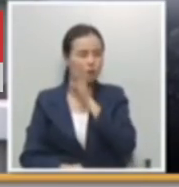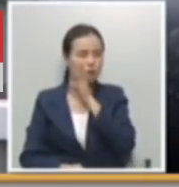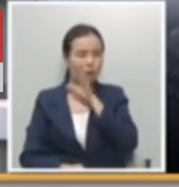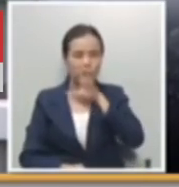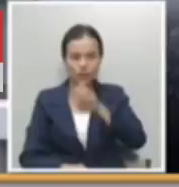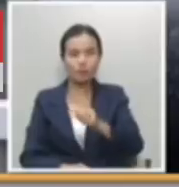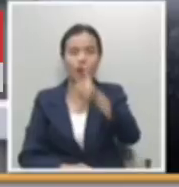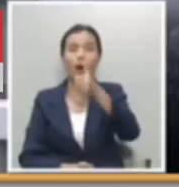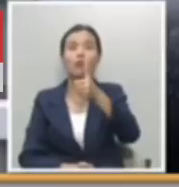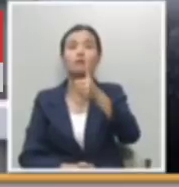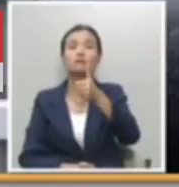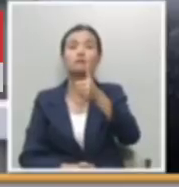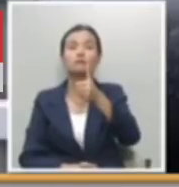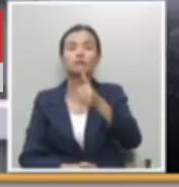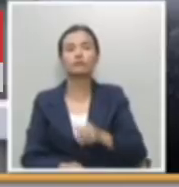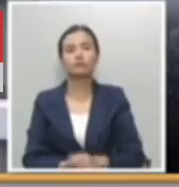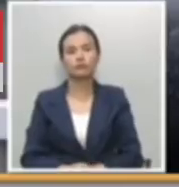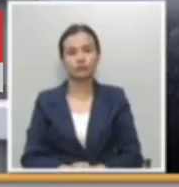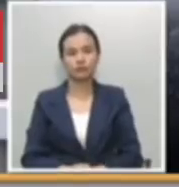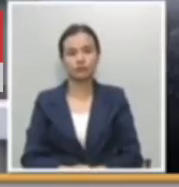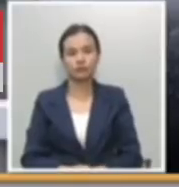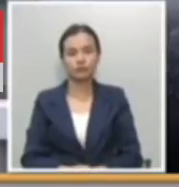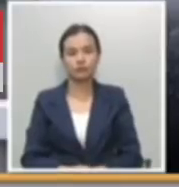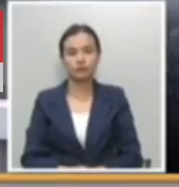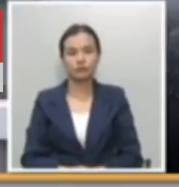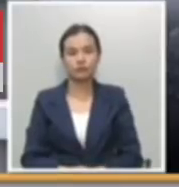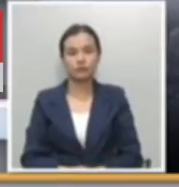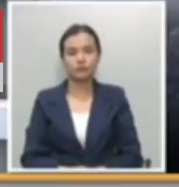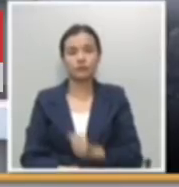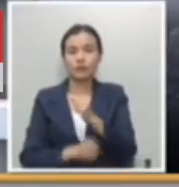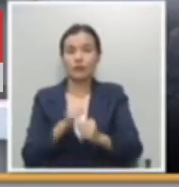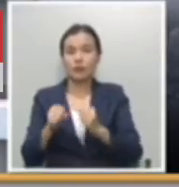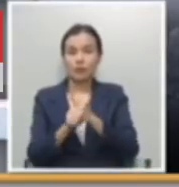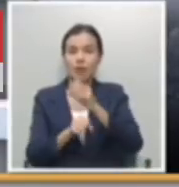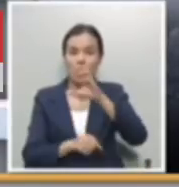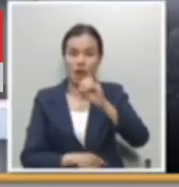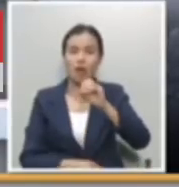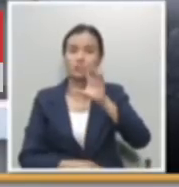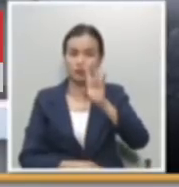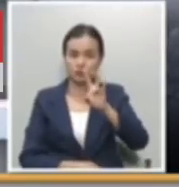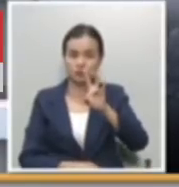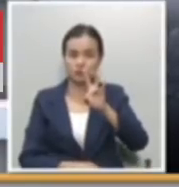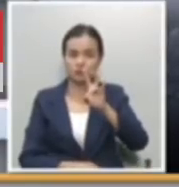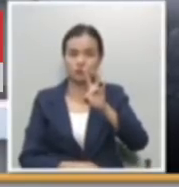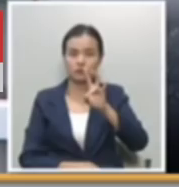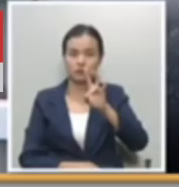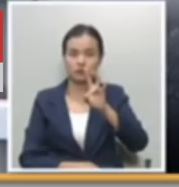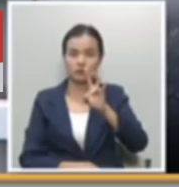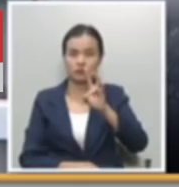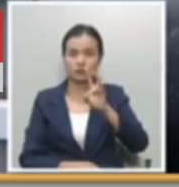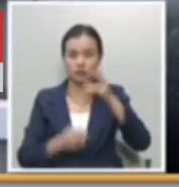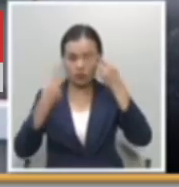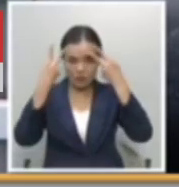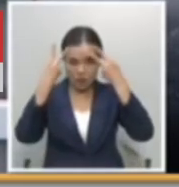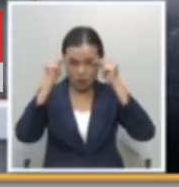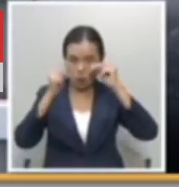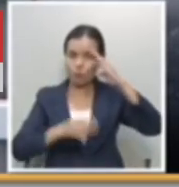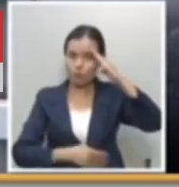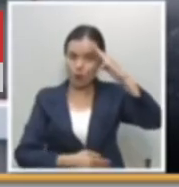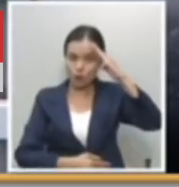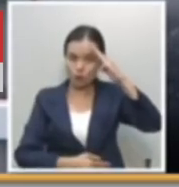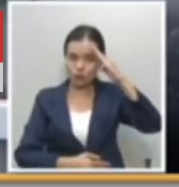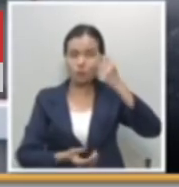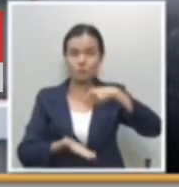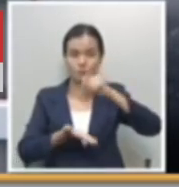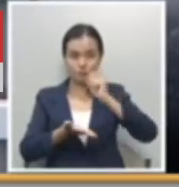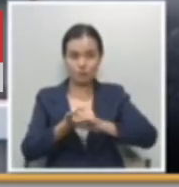อันนี้ปี57นะครับท่านนายกประยุทธ์ เป็นคนอนุมัติ